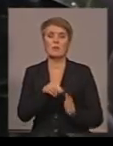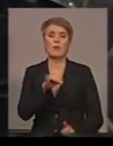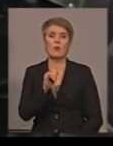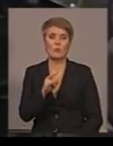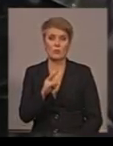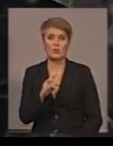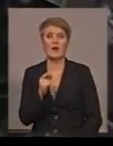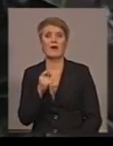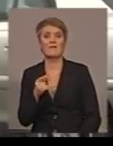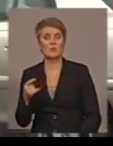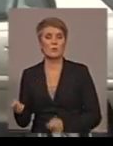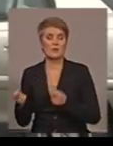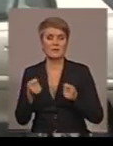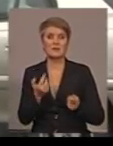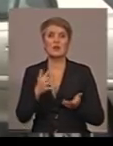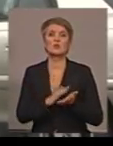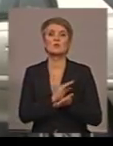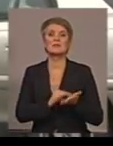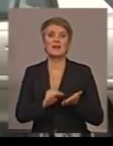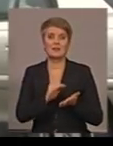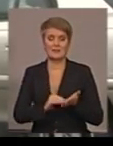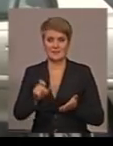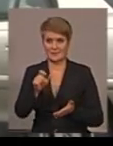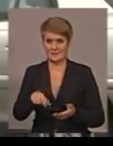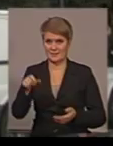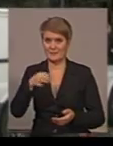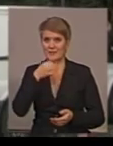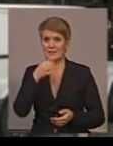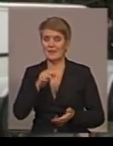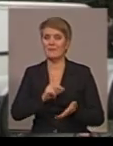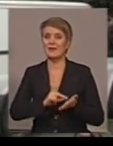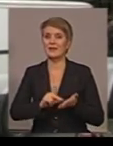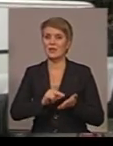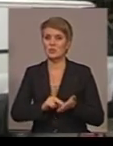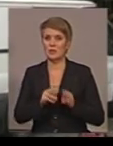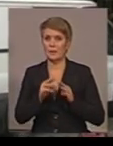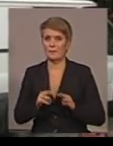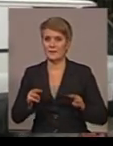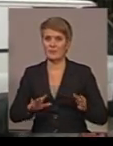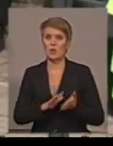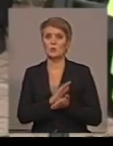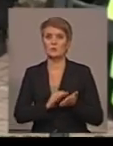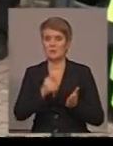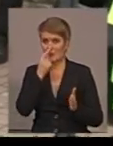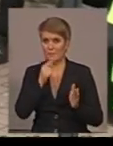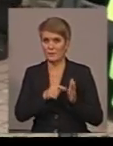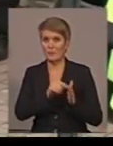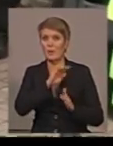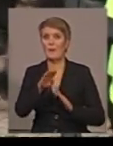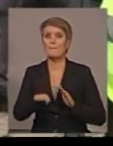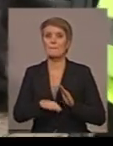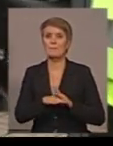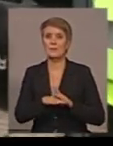поліції в автозаках привезли і кількох журналістів. Як потім заявив речник Міністерства внутрішніх справ Артем Шевченко, журналісти потрапили під руку